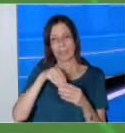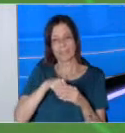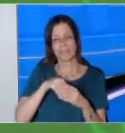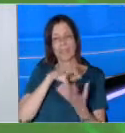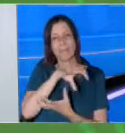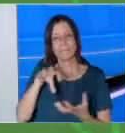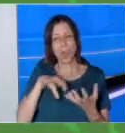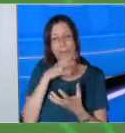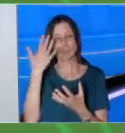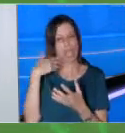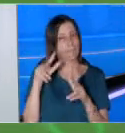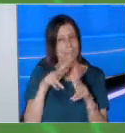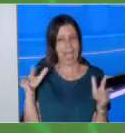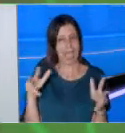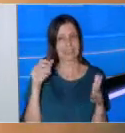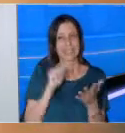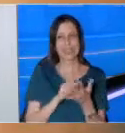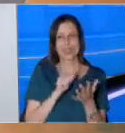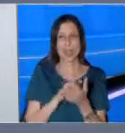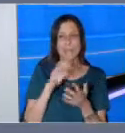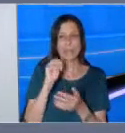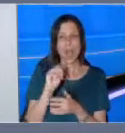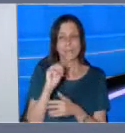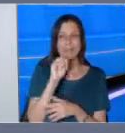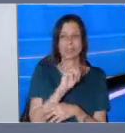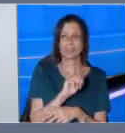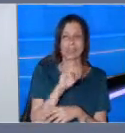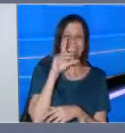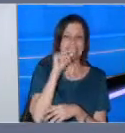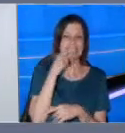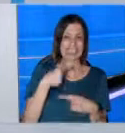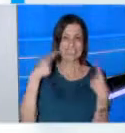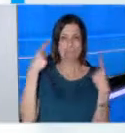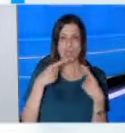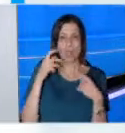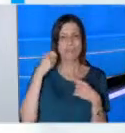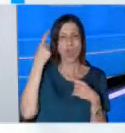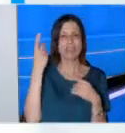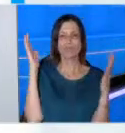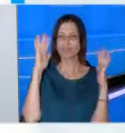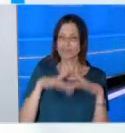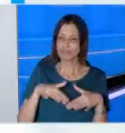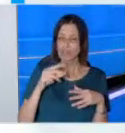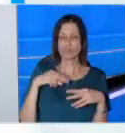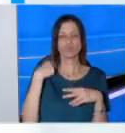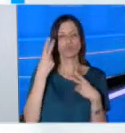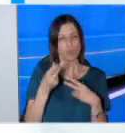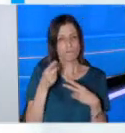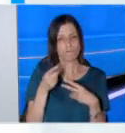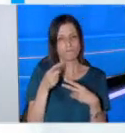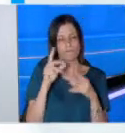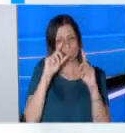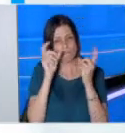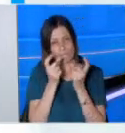והמאומות שהיו ברחבי הארץ. העיתונאי מוחמד מג'אד להצייץ היום. תיאוריה אחת שקרסה, שוב הוא שם